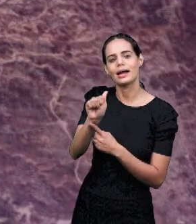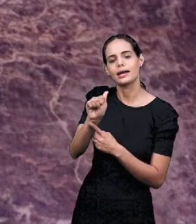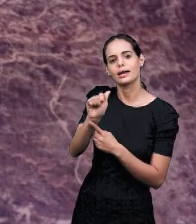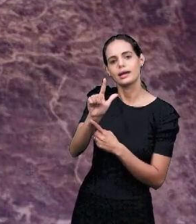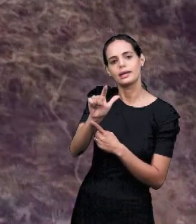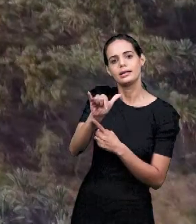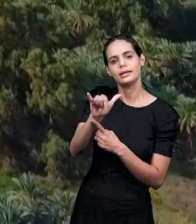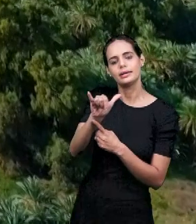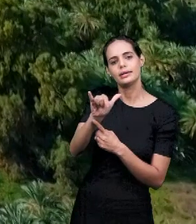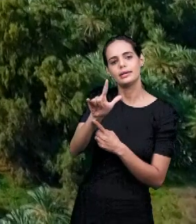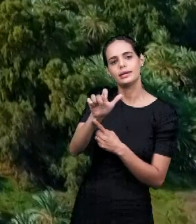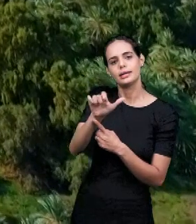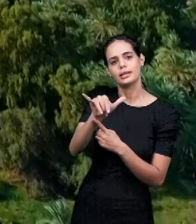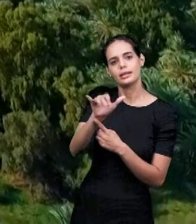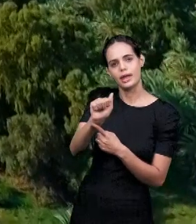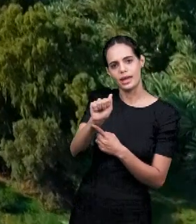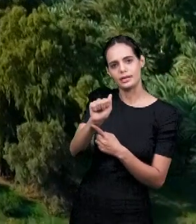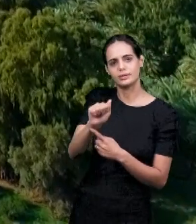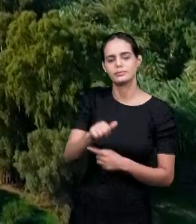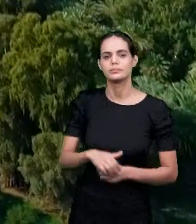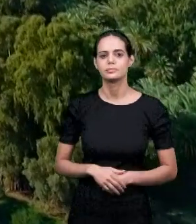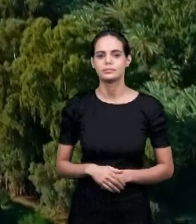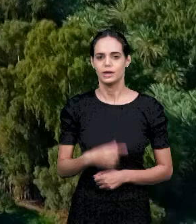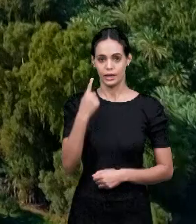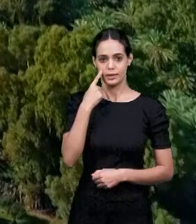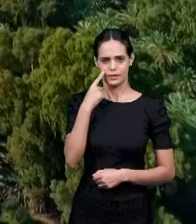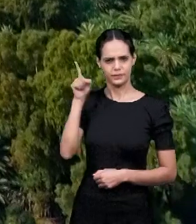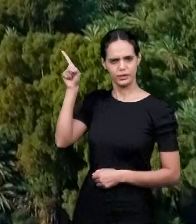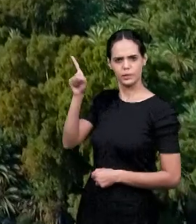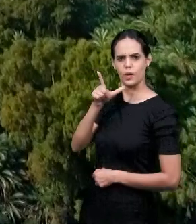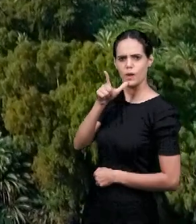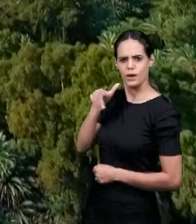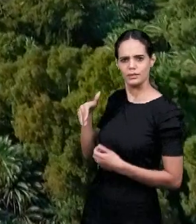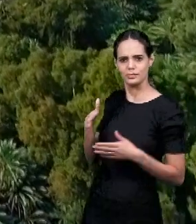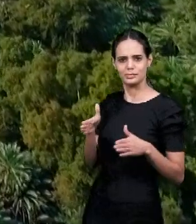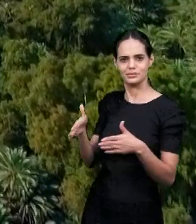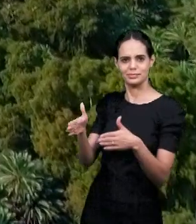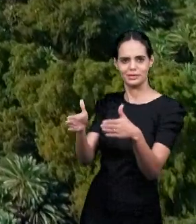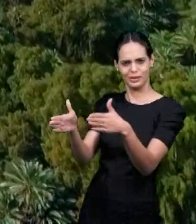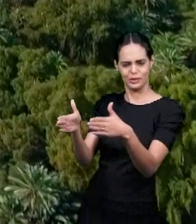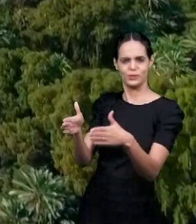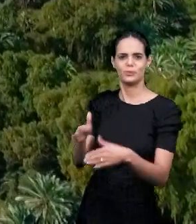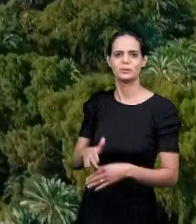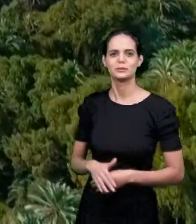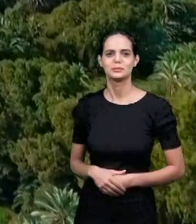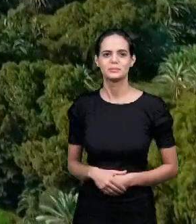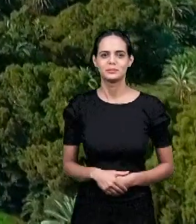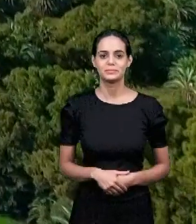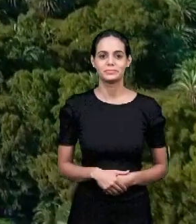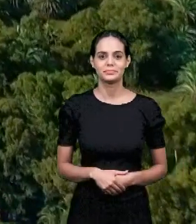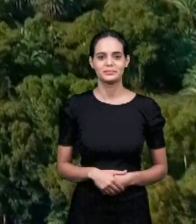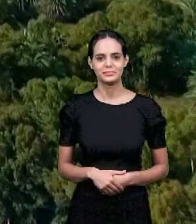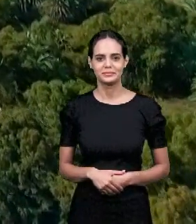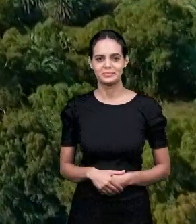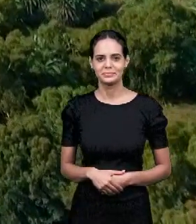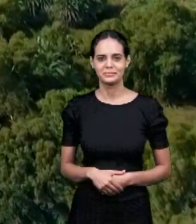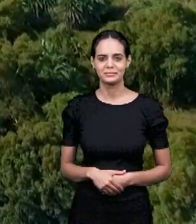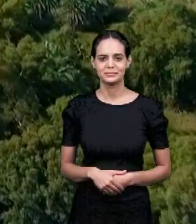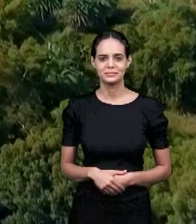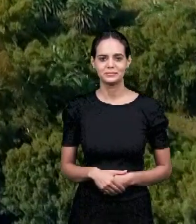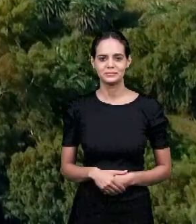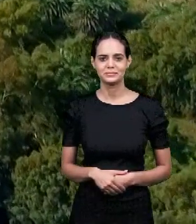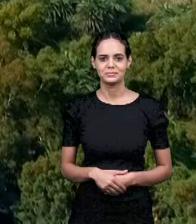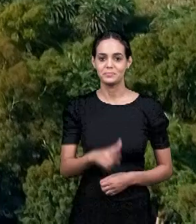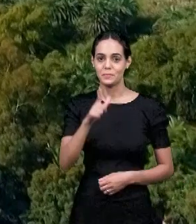Galilée, Tiberíades, mer ou de depois chamado Tibériade de lago de aussi. Ça peut Genezaré. être appelé aussi de lac de Exatamente Génézareth. mar ali Exactement, de água doce,